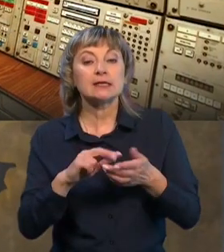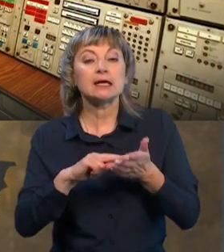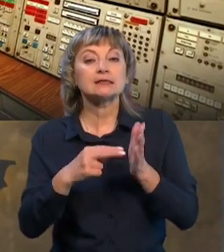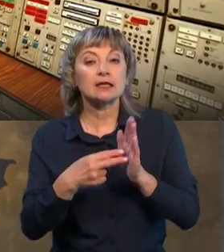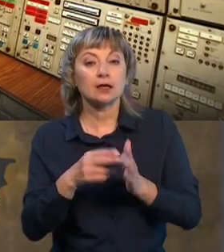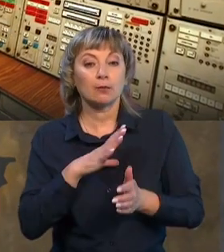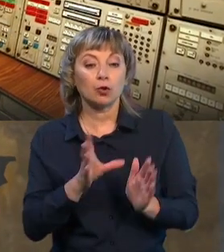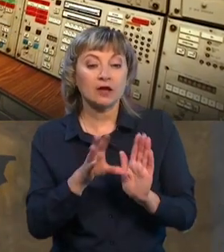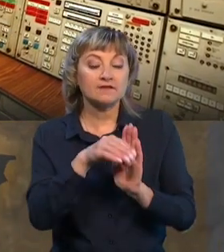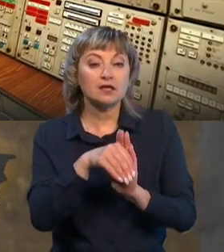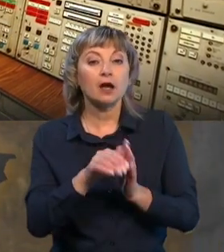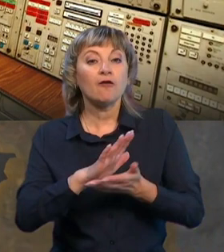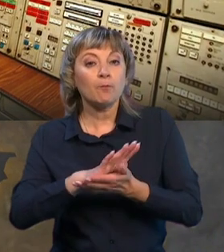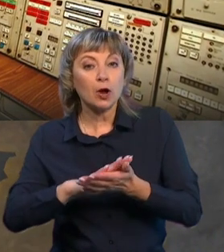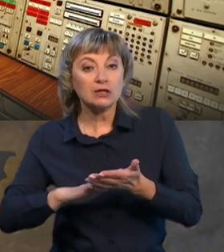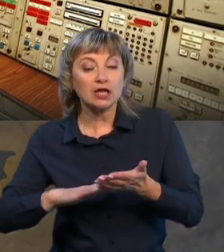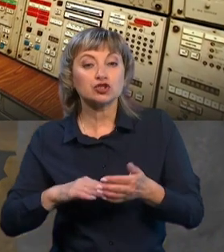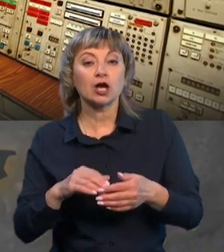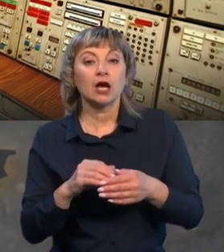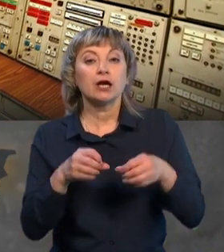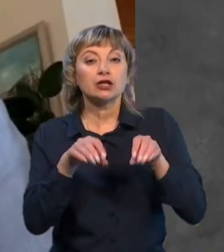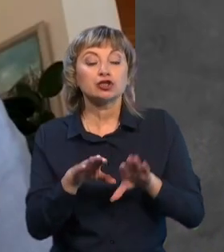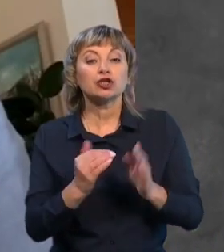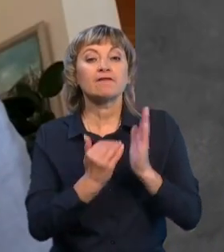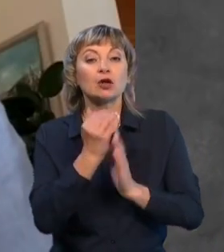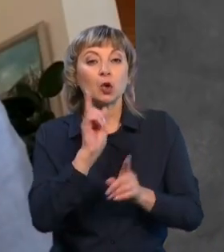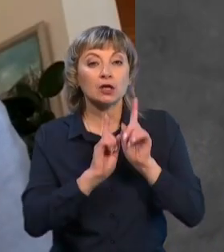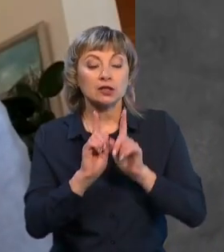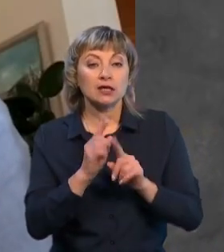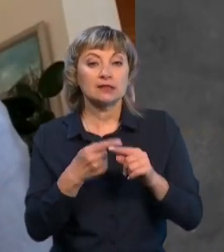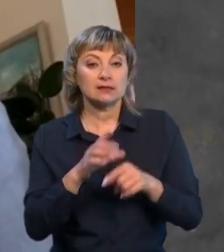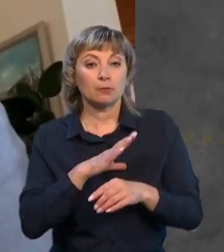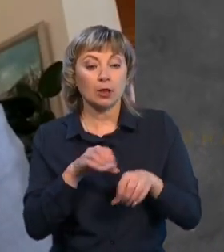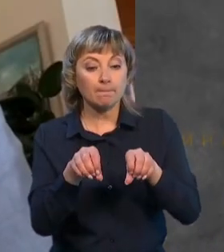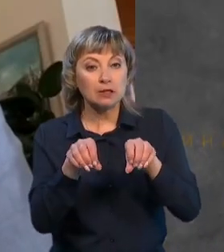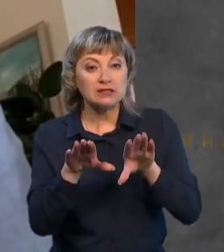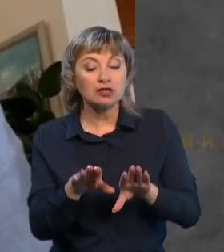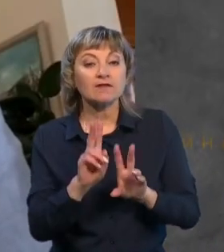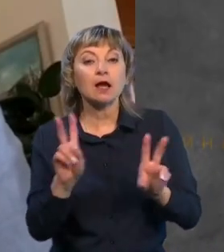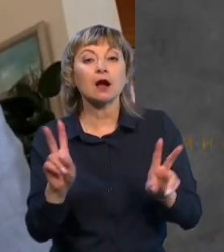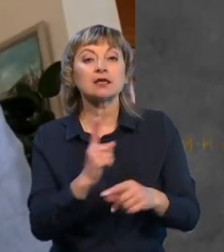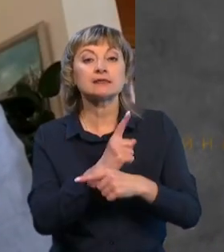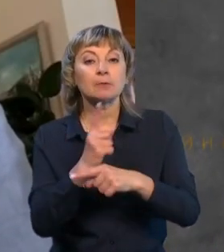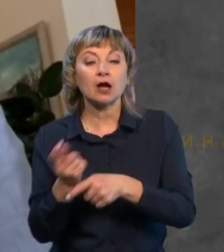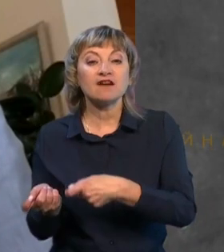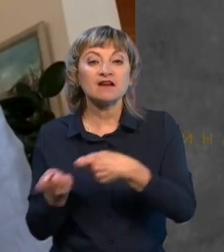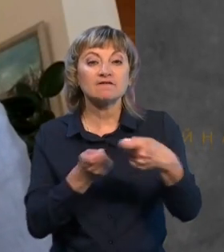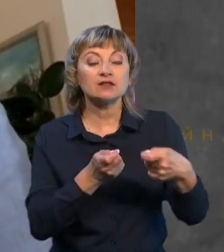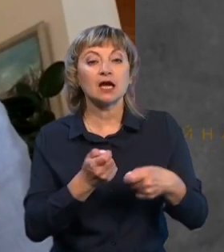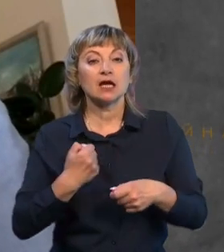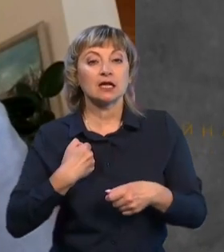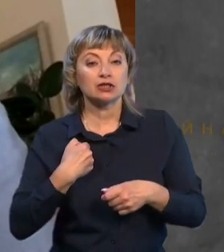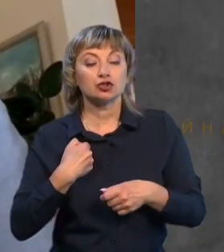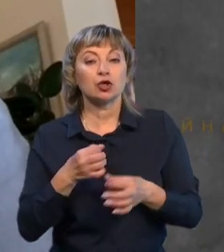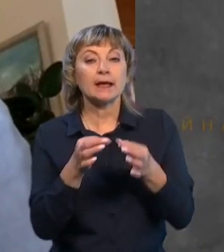втілена у подальших рішеннях Верховної Ради зокрема це була постанова яка забороняла вивозити тактичну